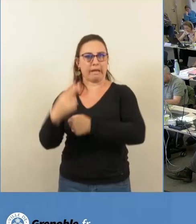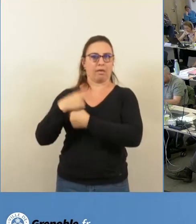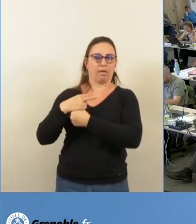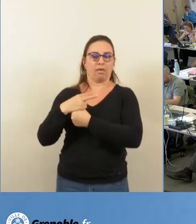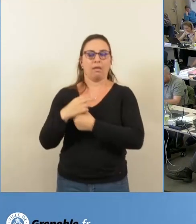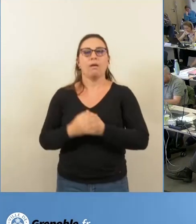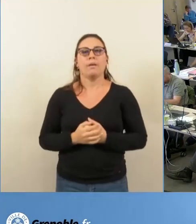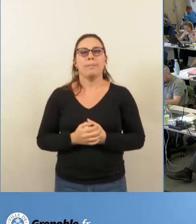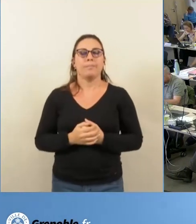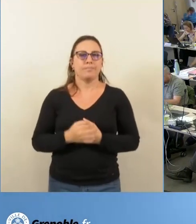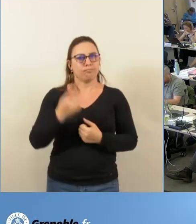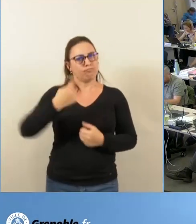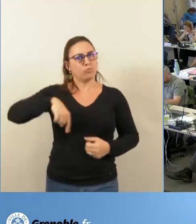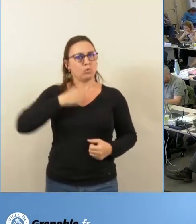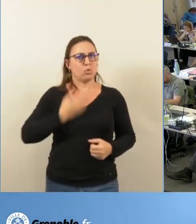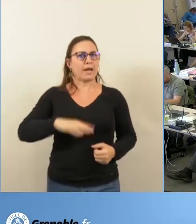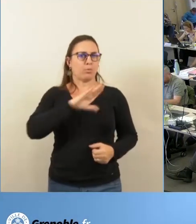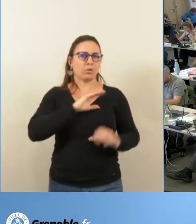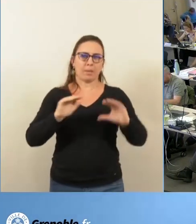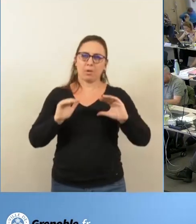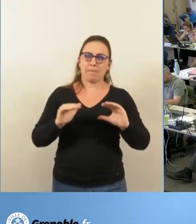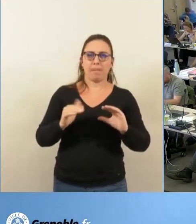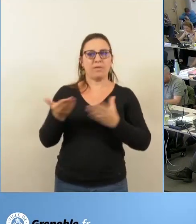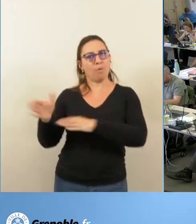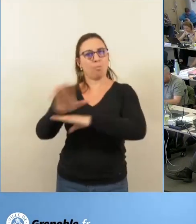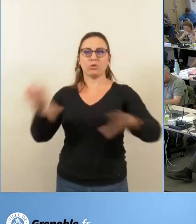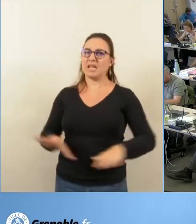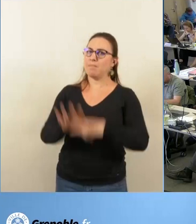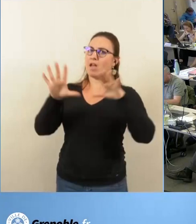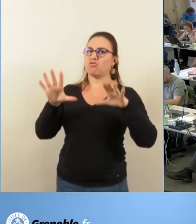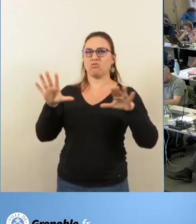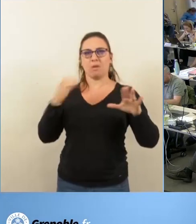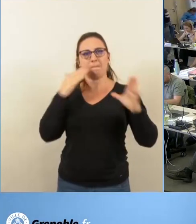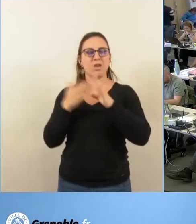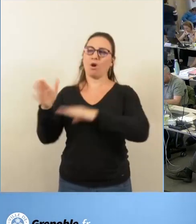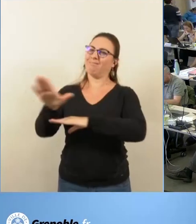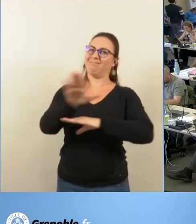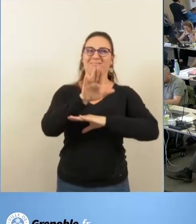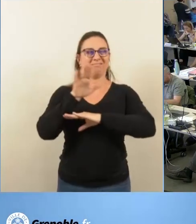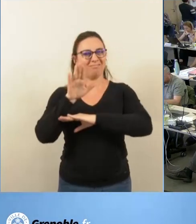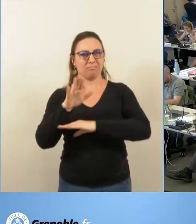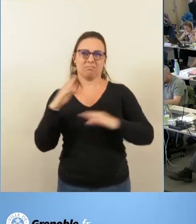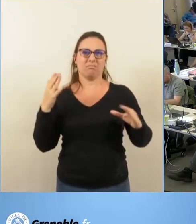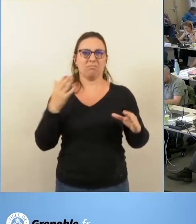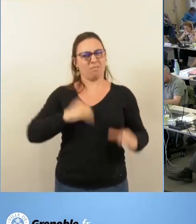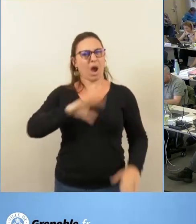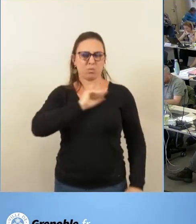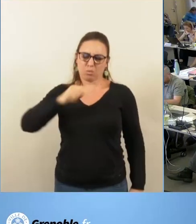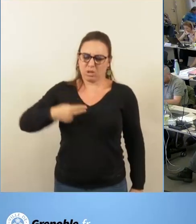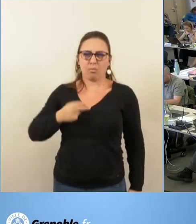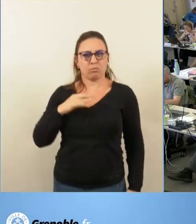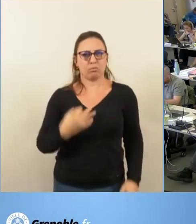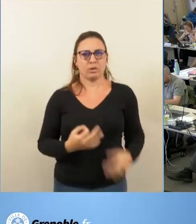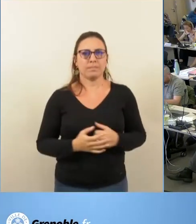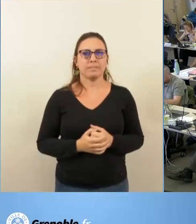je crois que c'est notre responsabilité a montré le mieux de nous-mêmes je crois que c'est de notre responsabilité et voilà